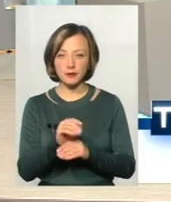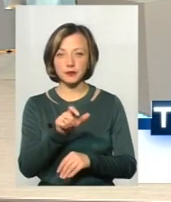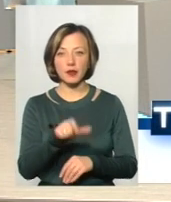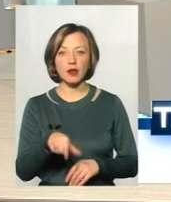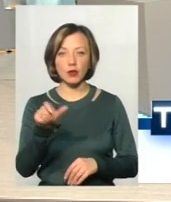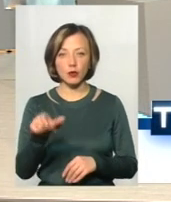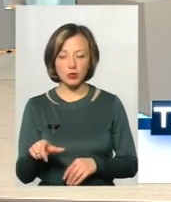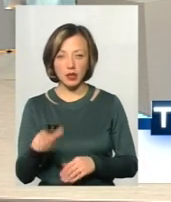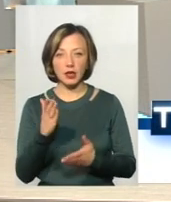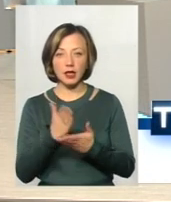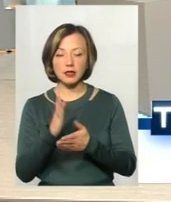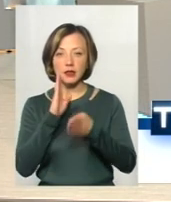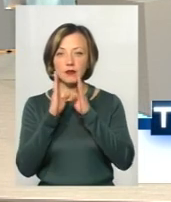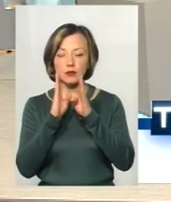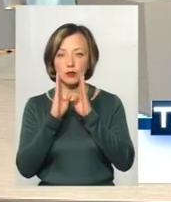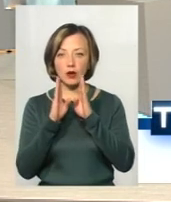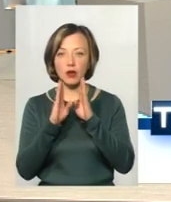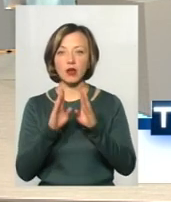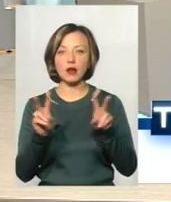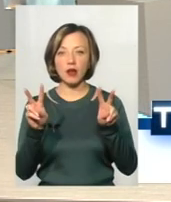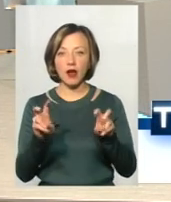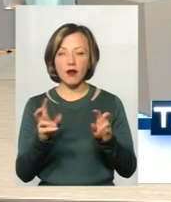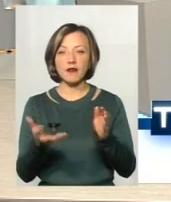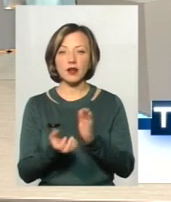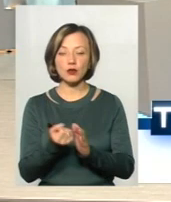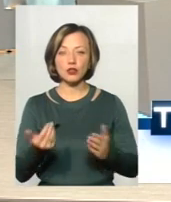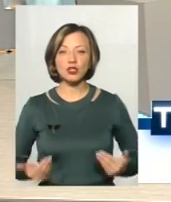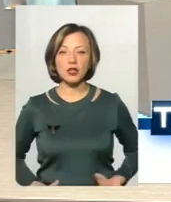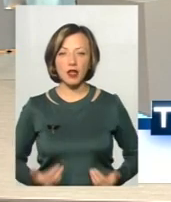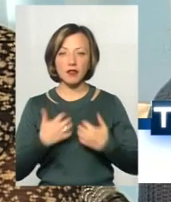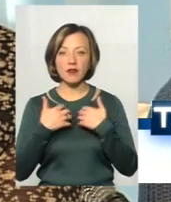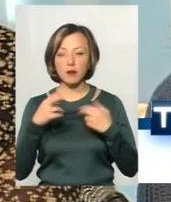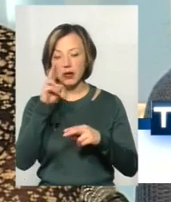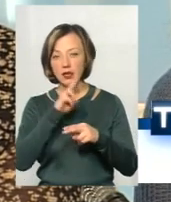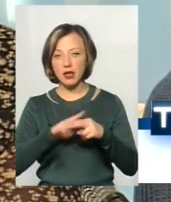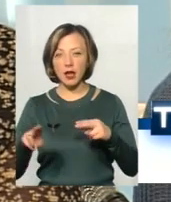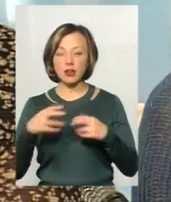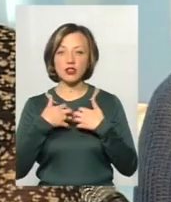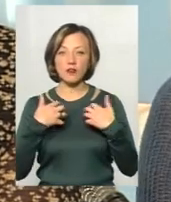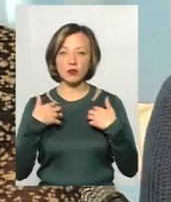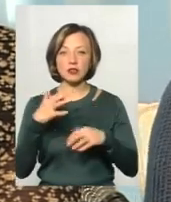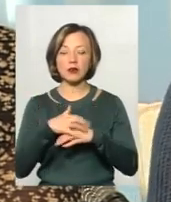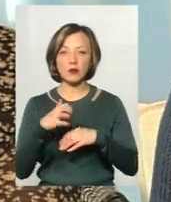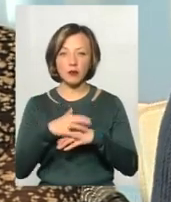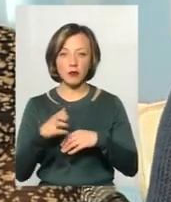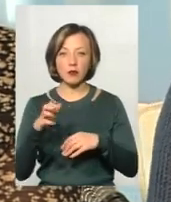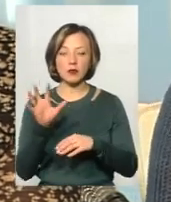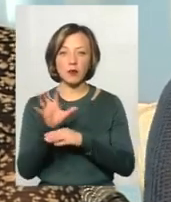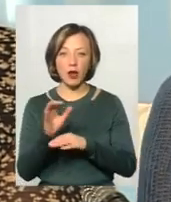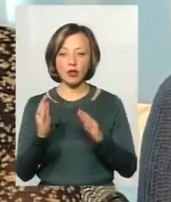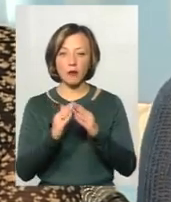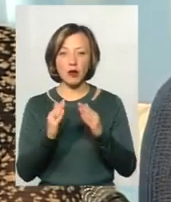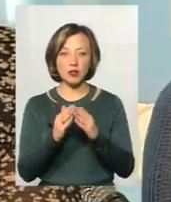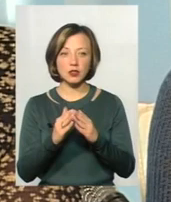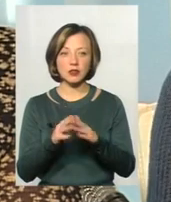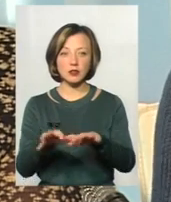є на Фейсбуці сайт «Врятуй життя тварини». Угу. Якщо ви потеряли вдруг животне, собаку, кошку, волонтери, как правило, видят домашних,